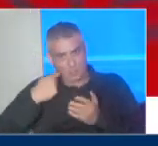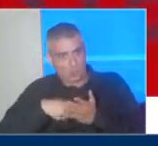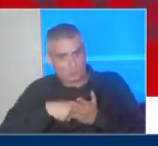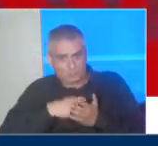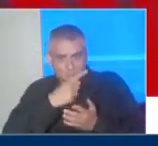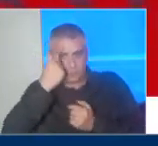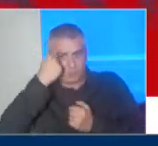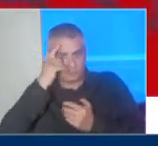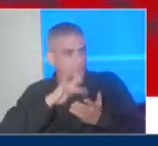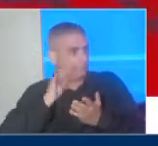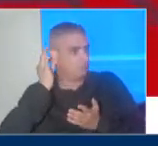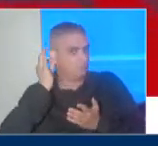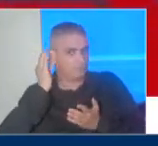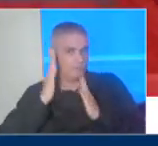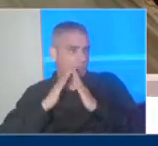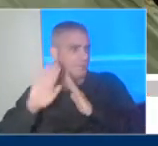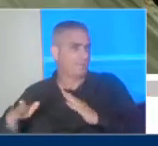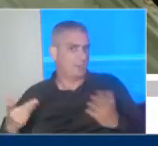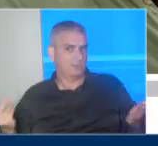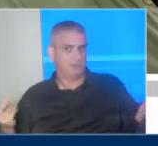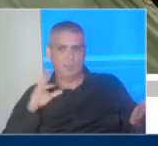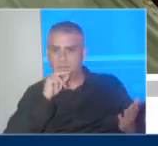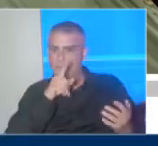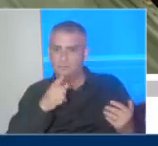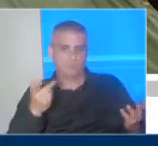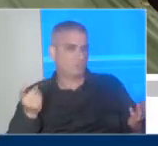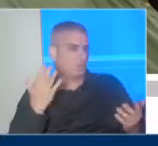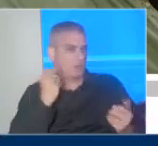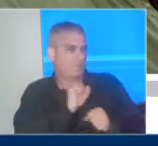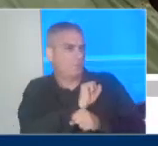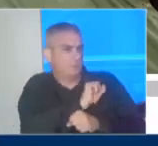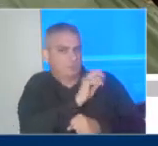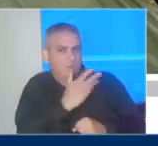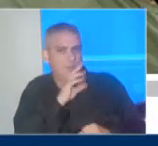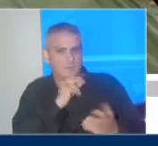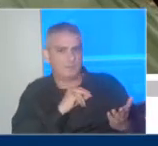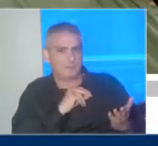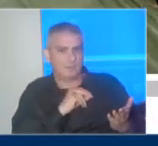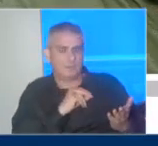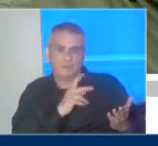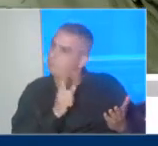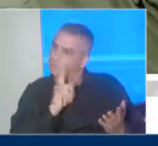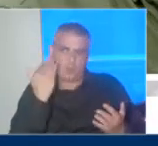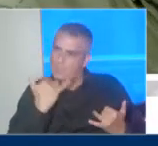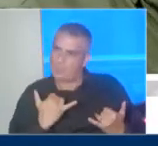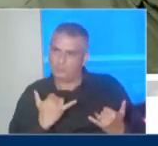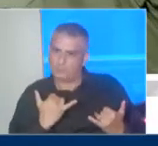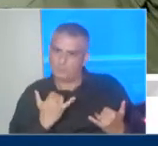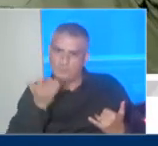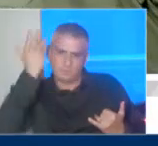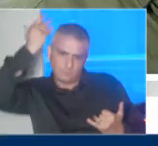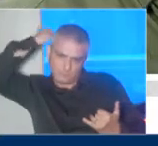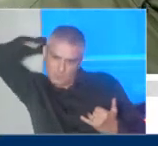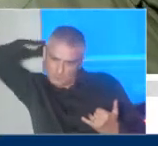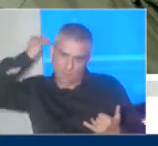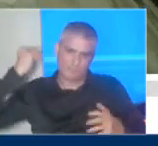אוצר, שחושב שמקומן של נשים הוא בבית. בוא, ההתבטויות... הוא היה באופוזיציה, על מה את מדברת? מה זאת אומרת? זה לא היה הרגע. זה היה